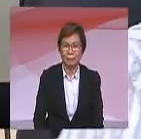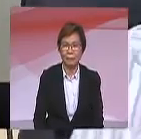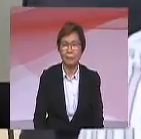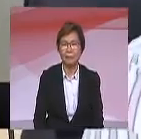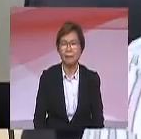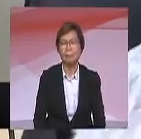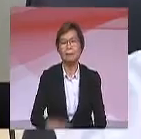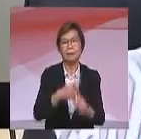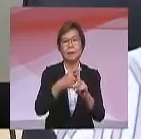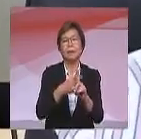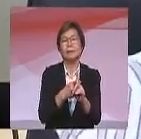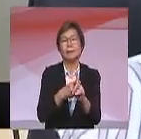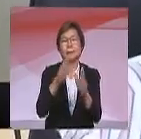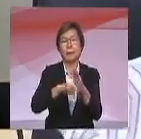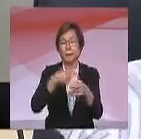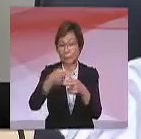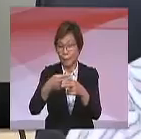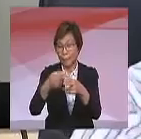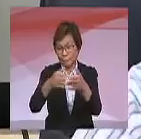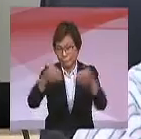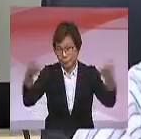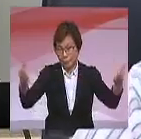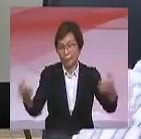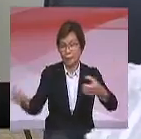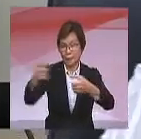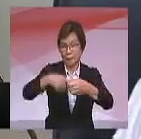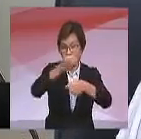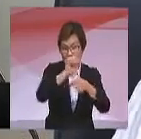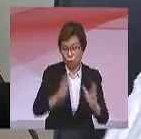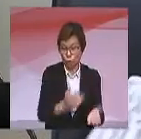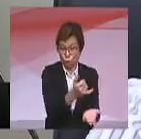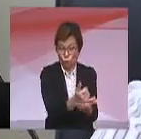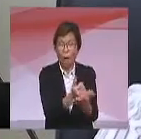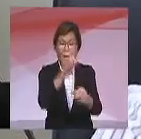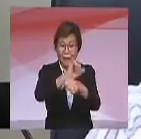Assalamualaikum Datuk Seri, saya Syabiha dari Bernama. Okey Datuk Seri, berkenaan dengan bekerja di rumah tadi,